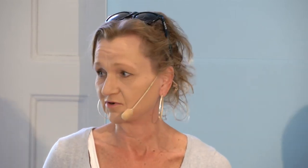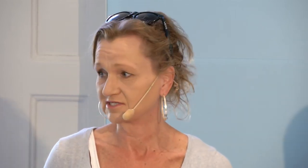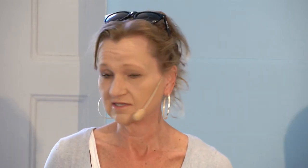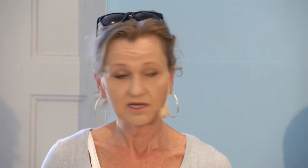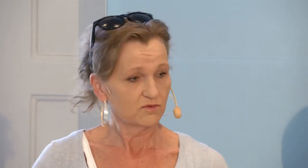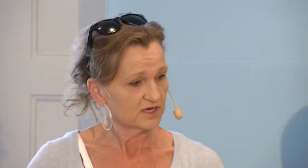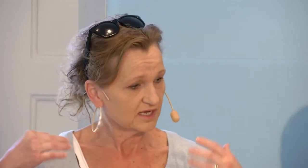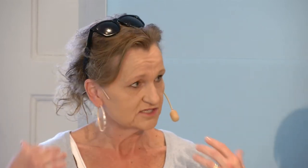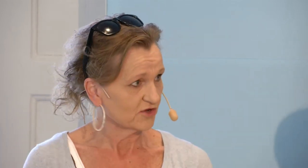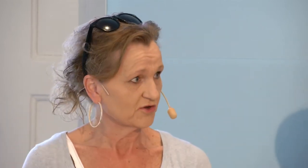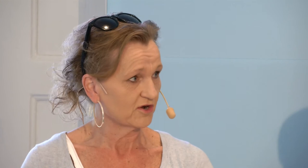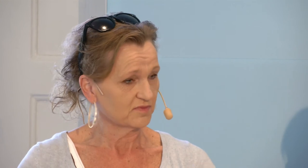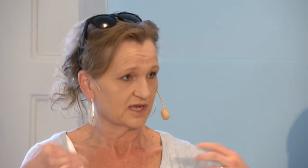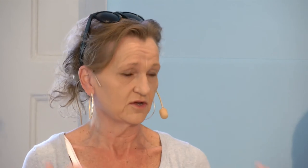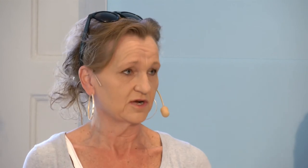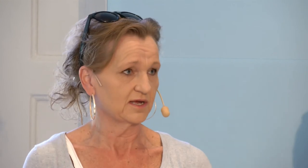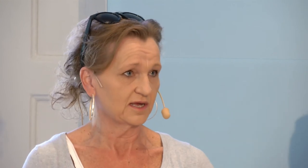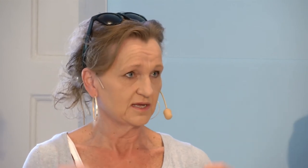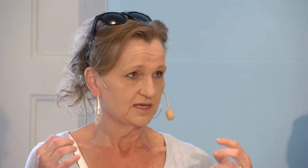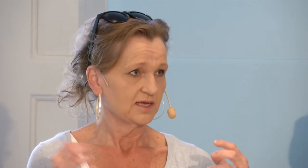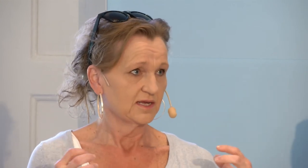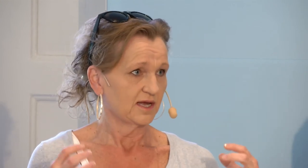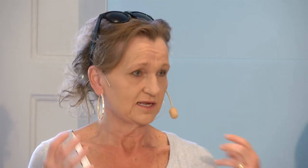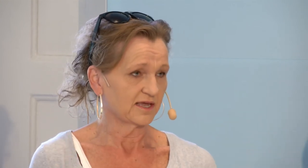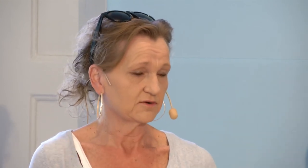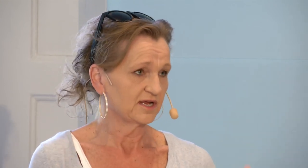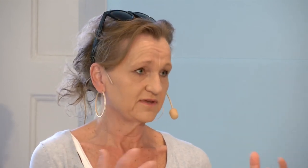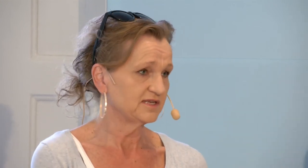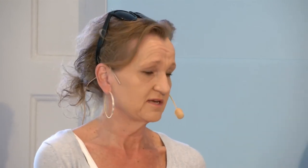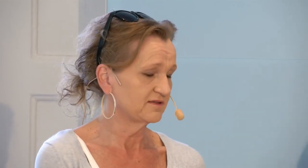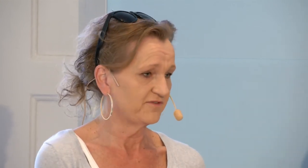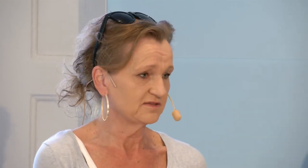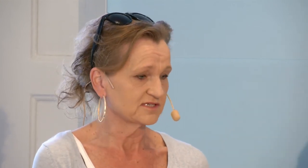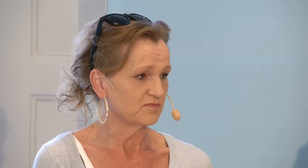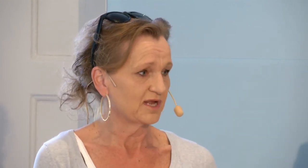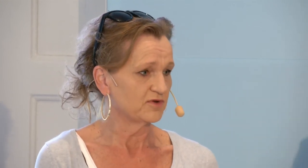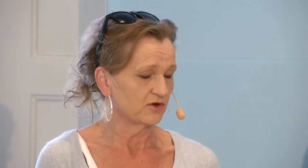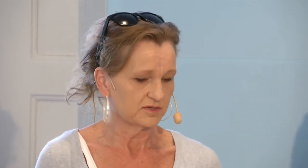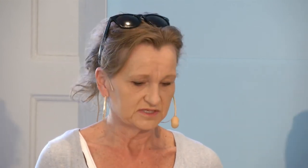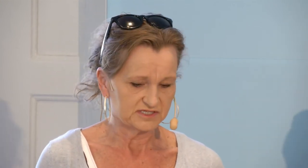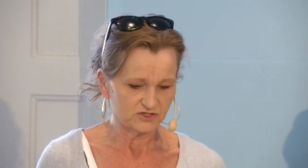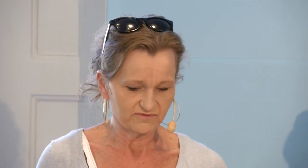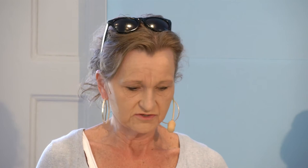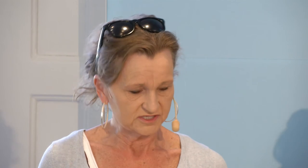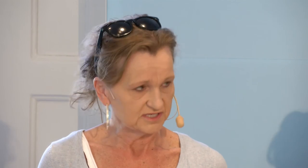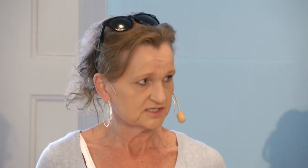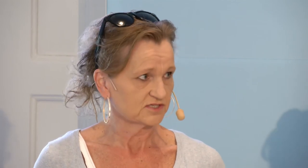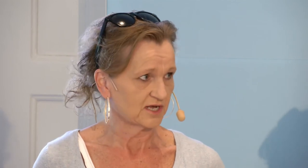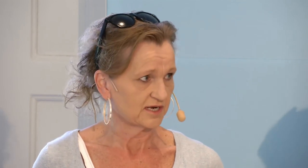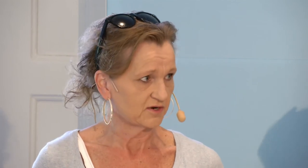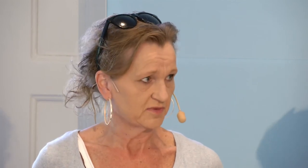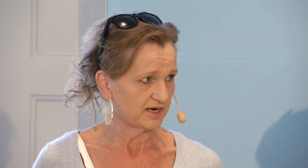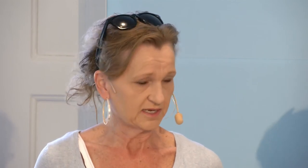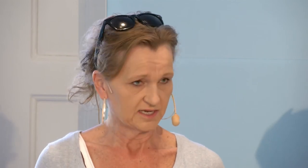på jättemånga sätt. Och man kan störa och man kan göra allt det här, och det är jättefint det som Malmö gör, men till syvende och sist